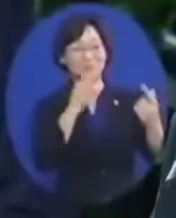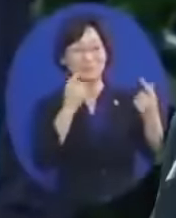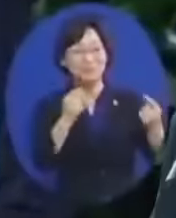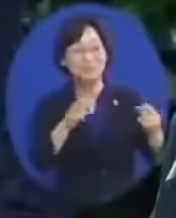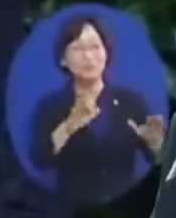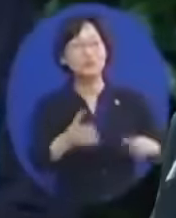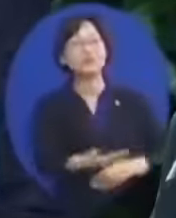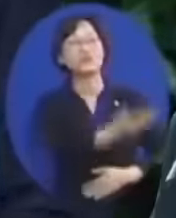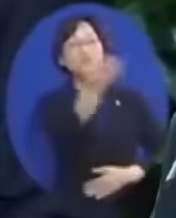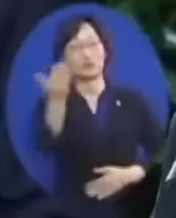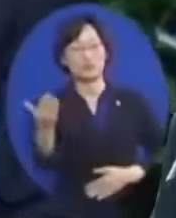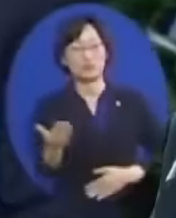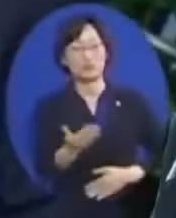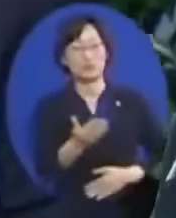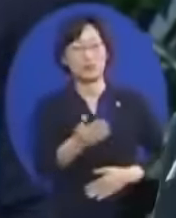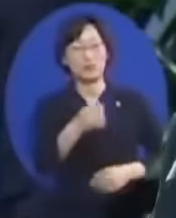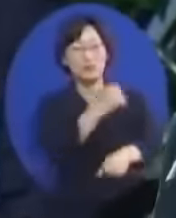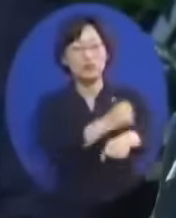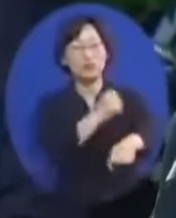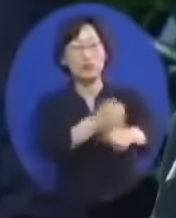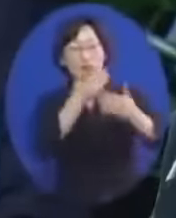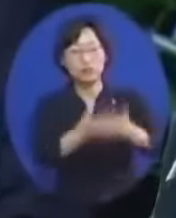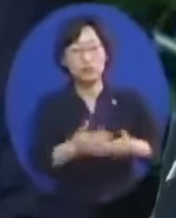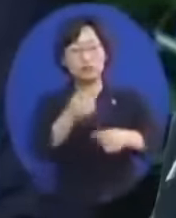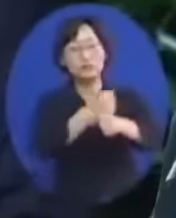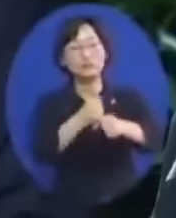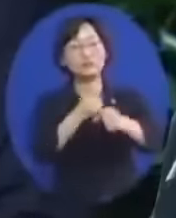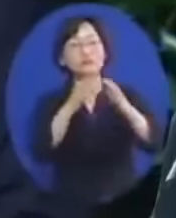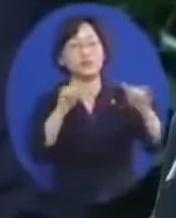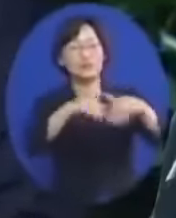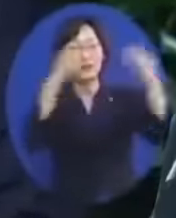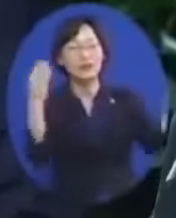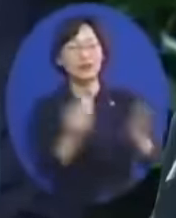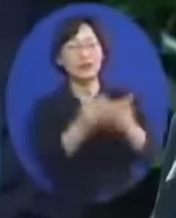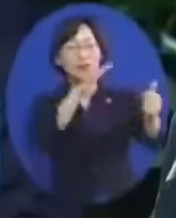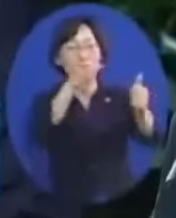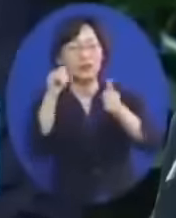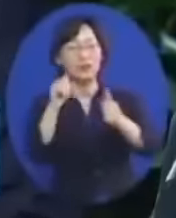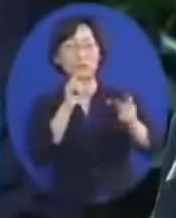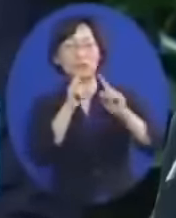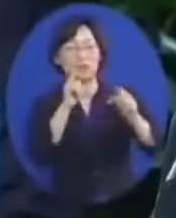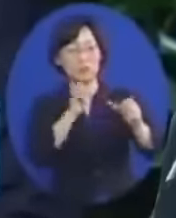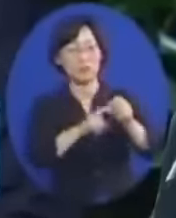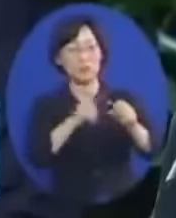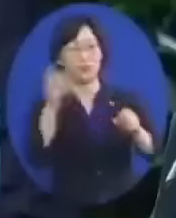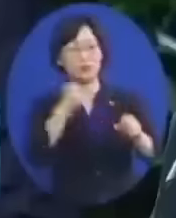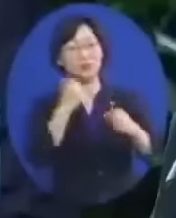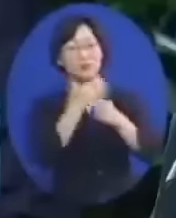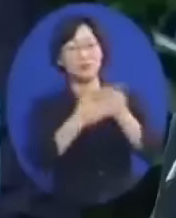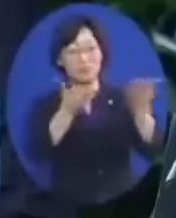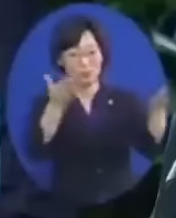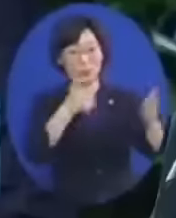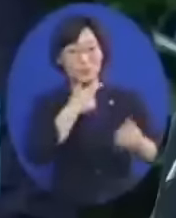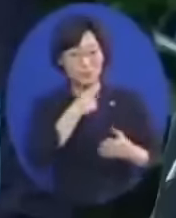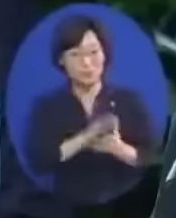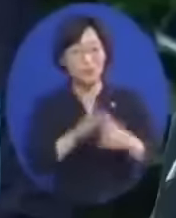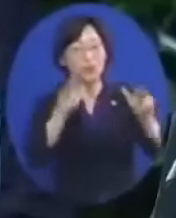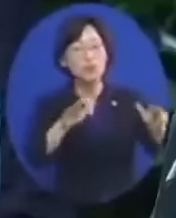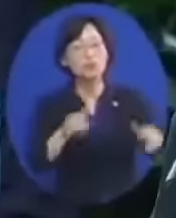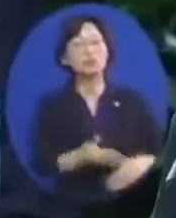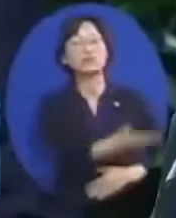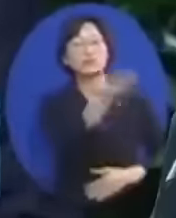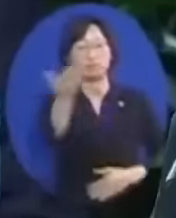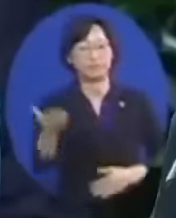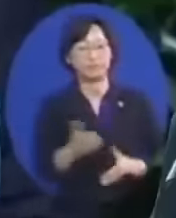오늘 저는 여러분에게 수고하고 무거운 짐진 자들아 다 내게로 오라는 말씀으로 은혜를 나누고자 합니다. 오늘